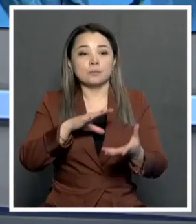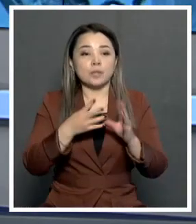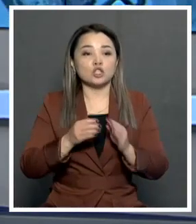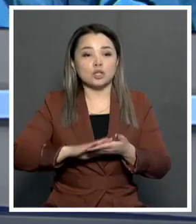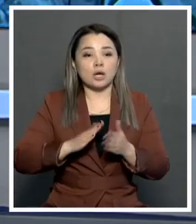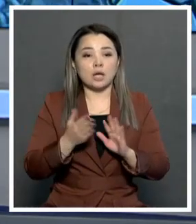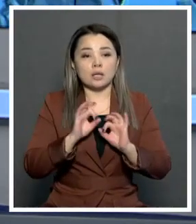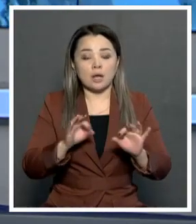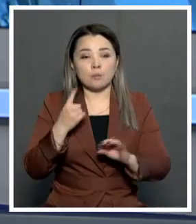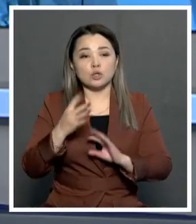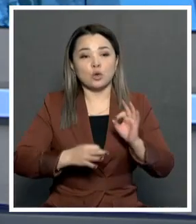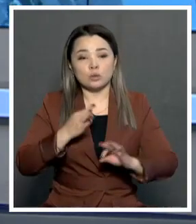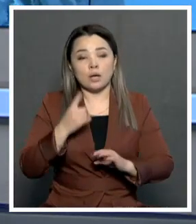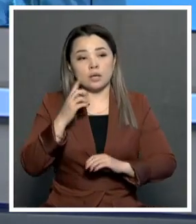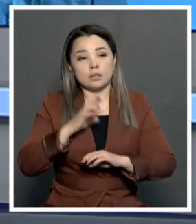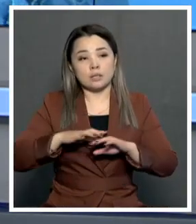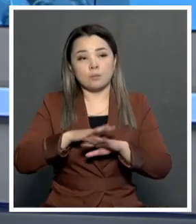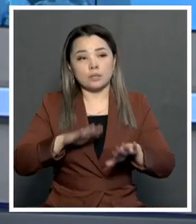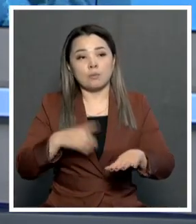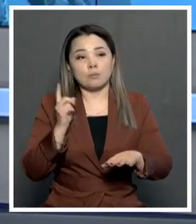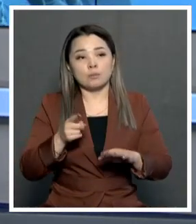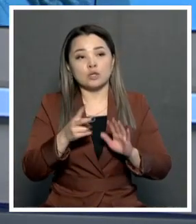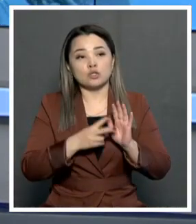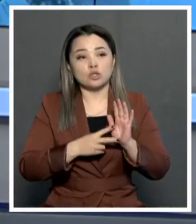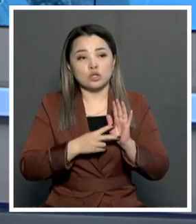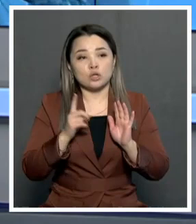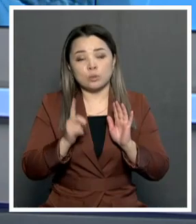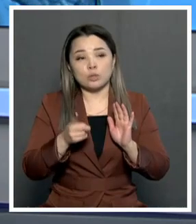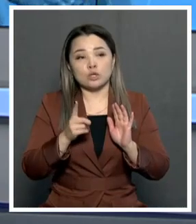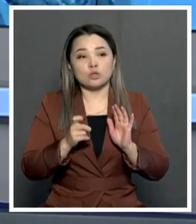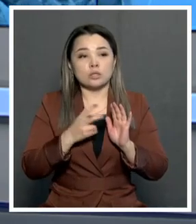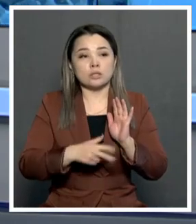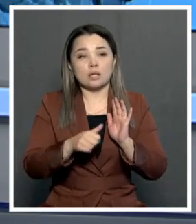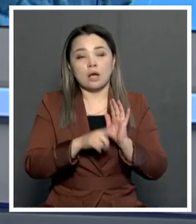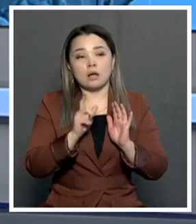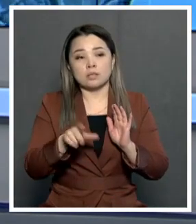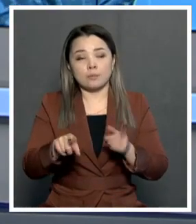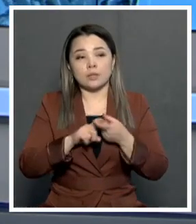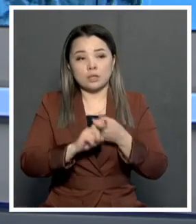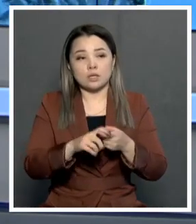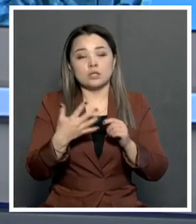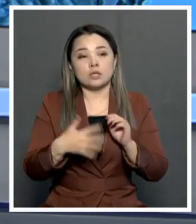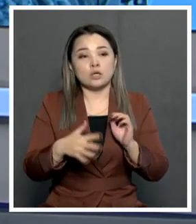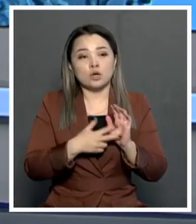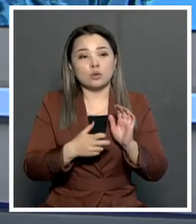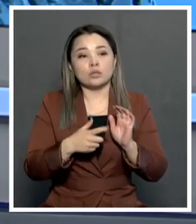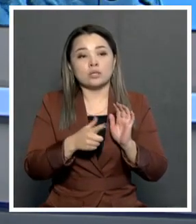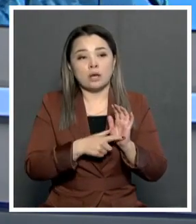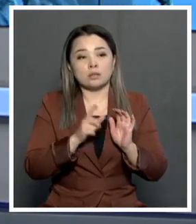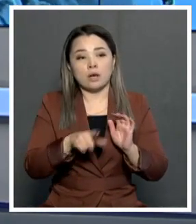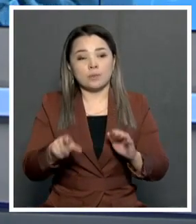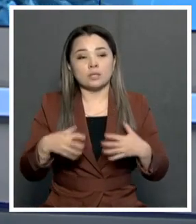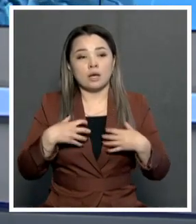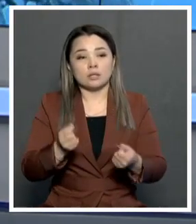эпидахуалға тоқталсақ, бір тәулікте елімізде 1186 адам коронавирус жұқтырды, 807 науқас жазылып шықты. Сонымен қатар 57